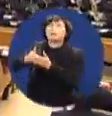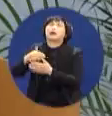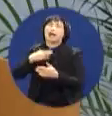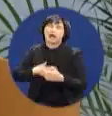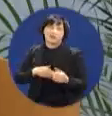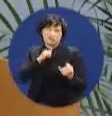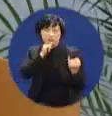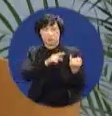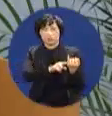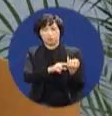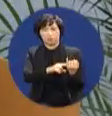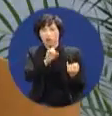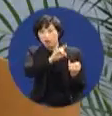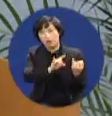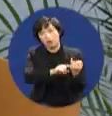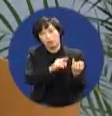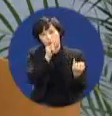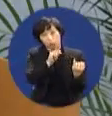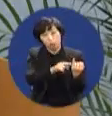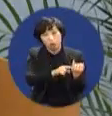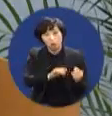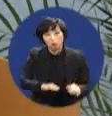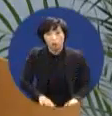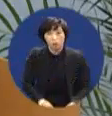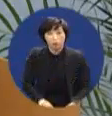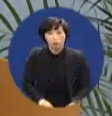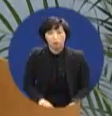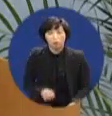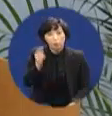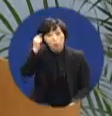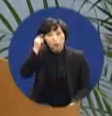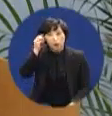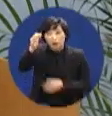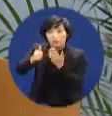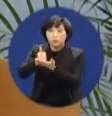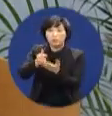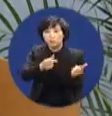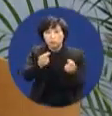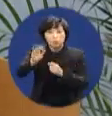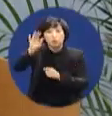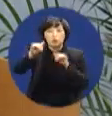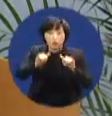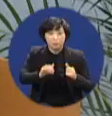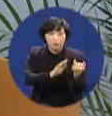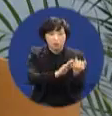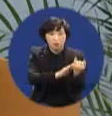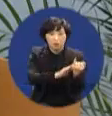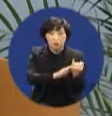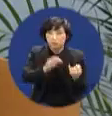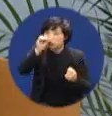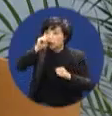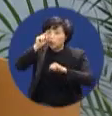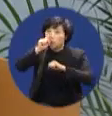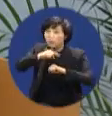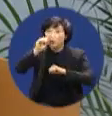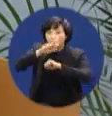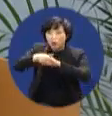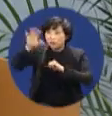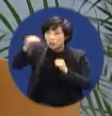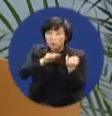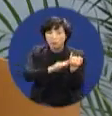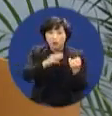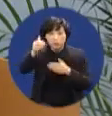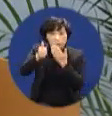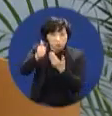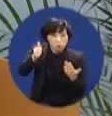아십니다. 아십니다. 왜 하나님처럼 될까봐 네가 선악과 먹으면 하나님처럼 될까봐 못